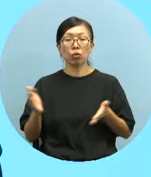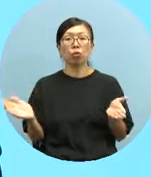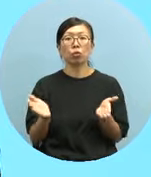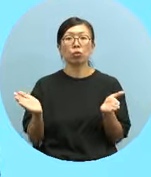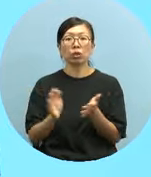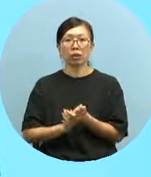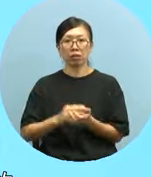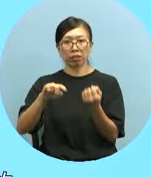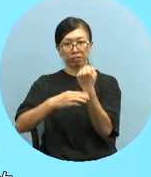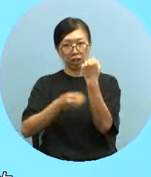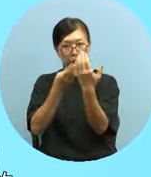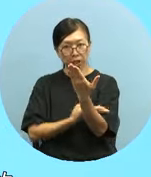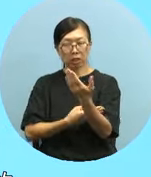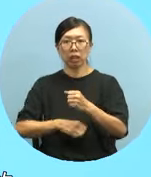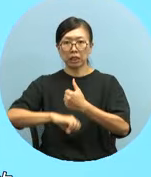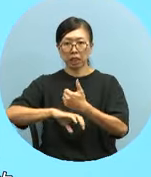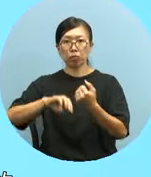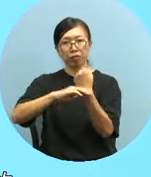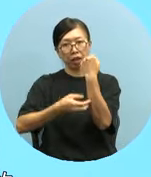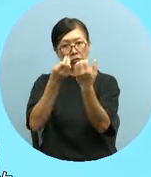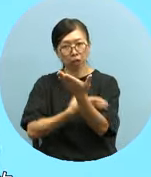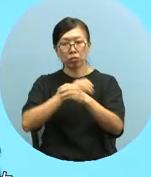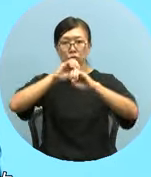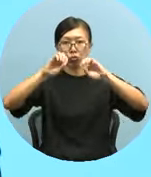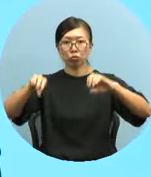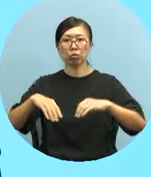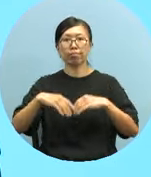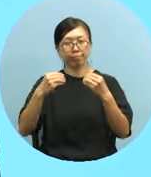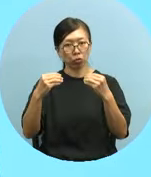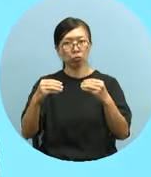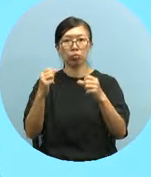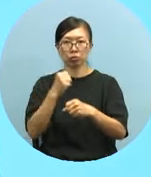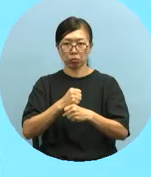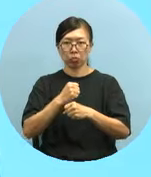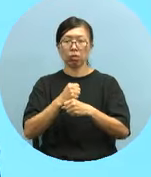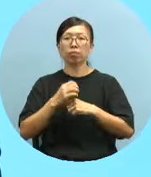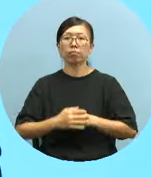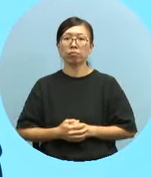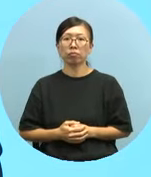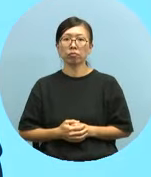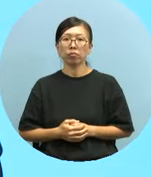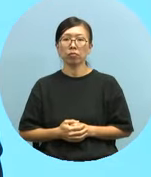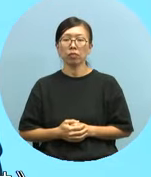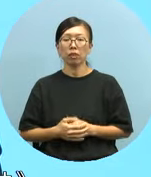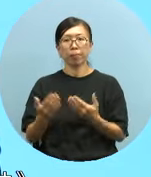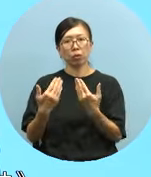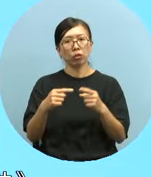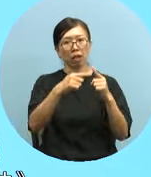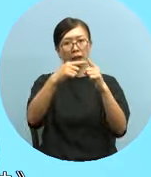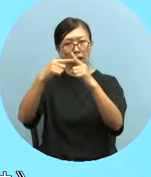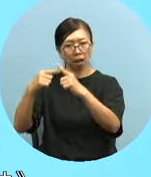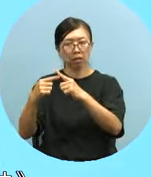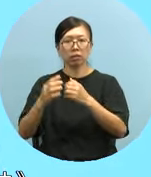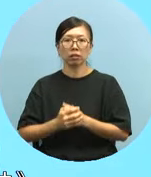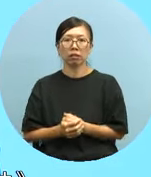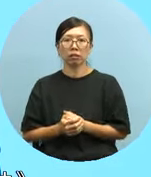係推廣憲制、憲法同埋呢個基本法嘅宣傳同埋呢嗰個教育工作，令我哋普羅嘅市